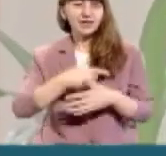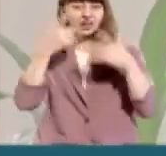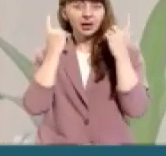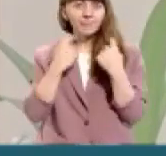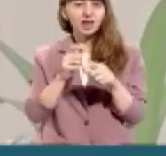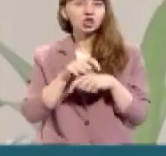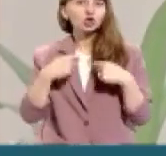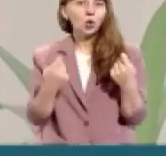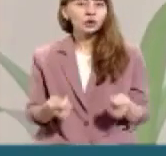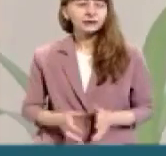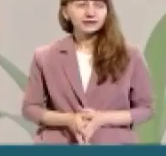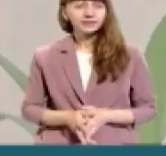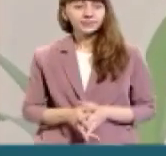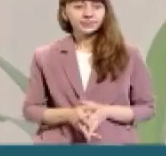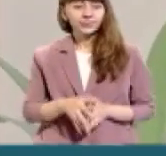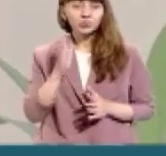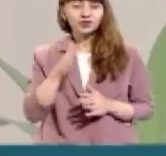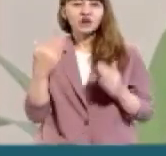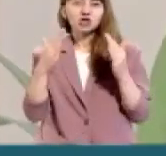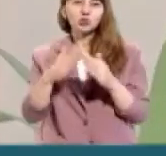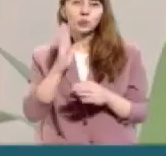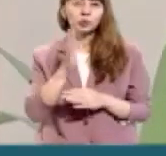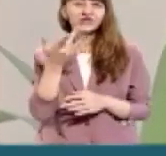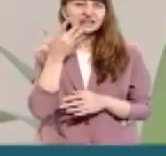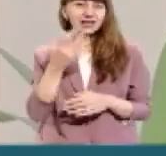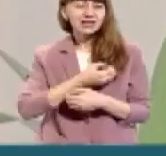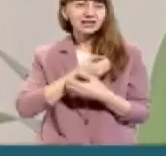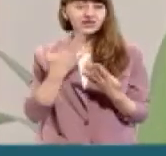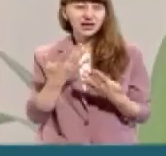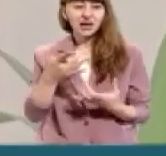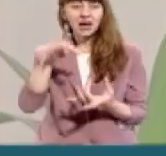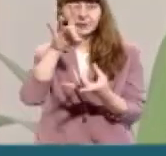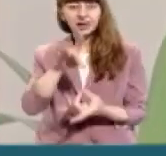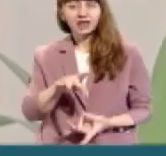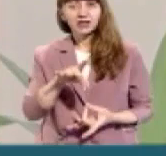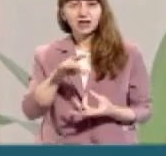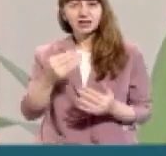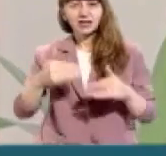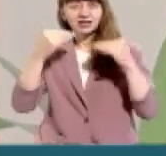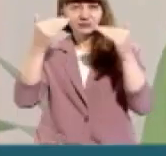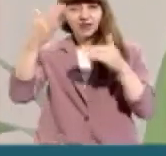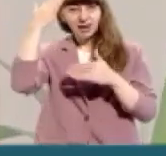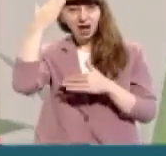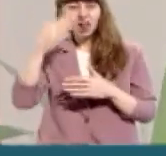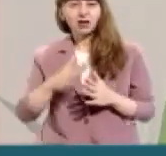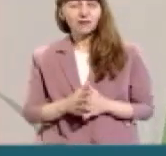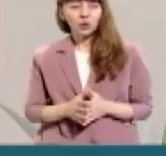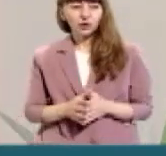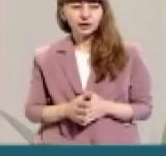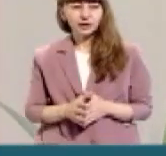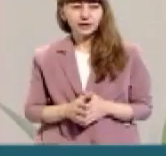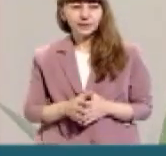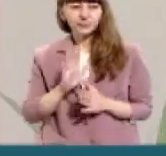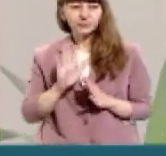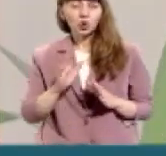шанрак всегда будет светлым. Держите этот шанрак высоко над своей головой. И